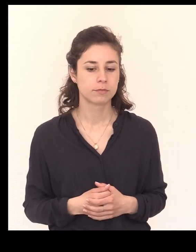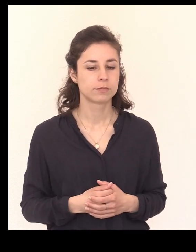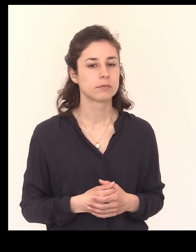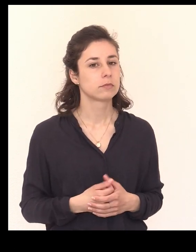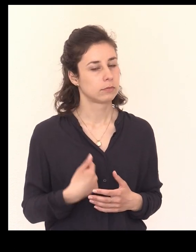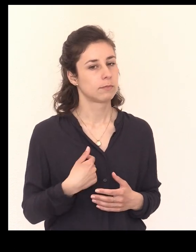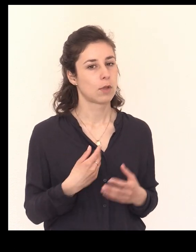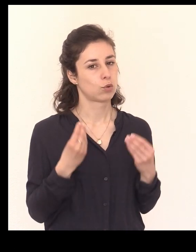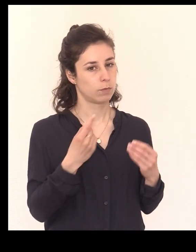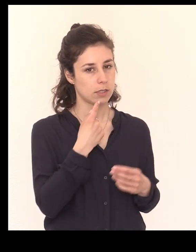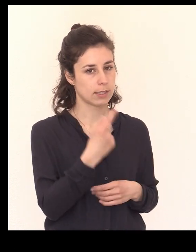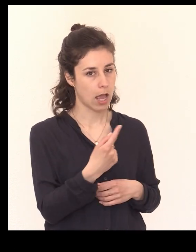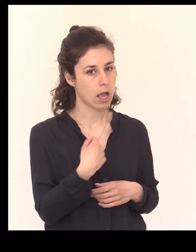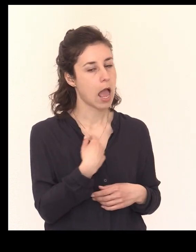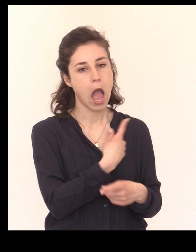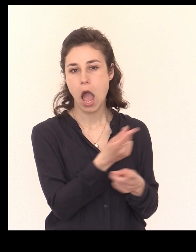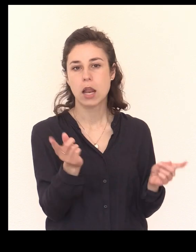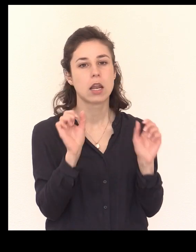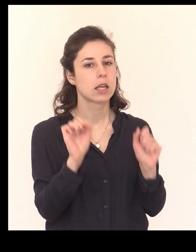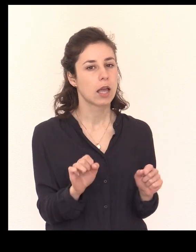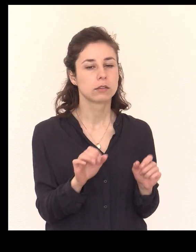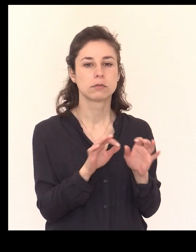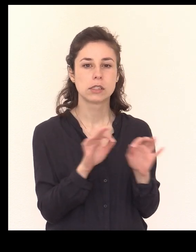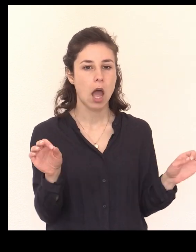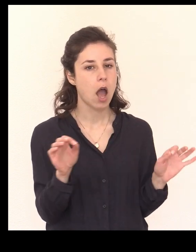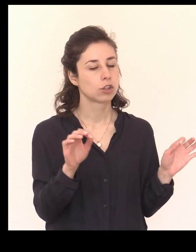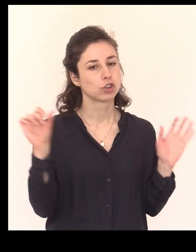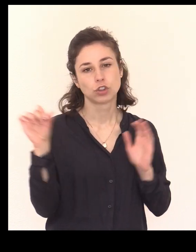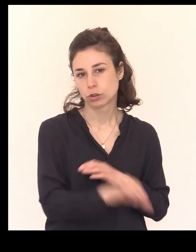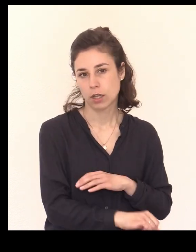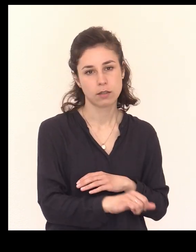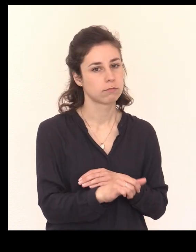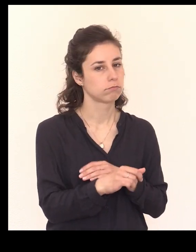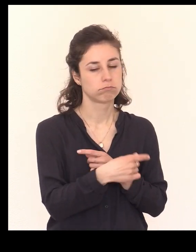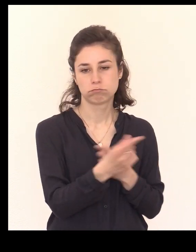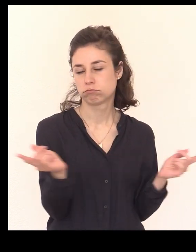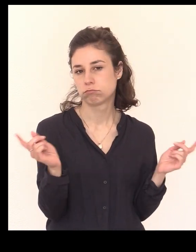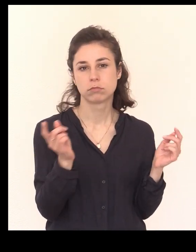erlebt. Ich sag immer, jeder von uns kann mal einen schlechten Tag haben. Ja.